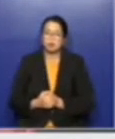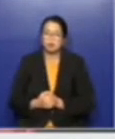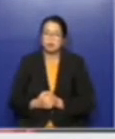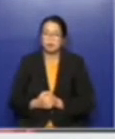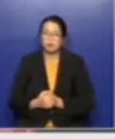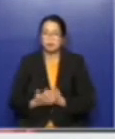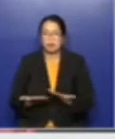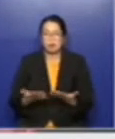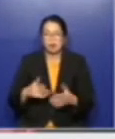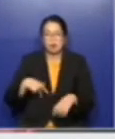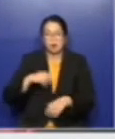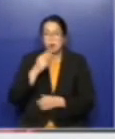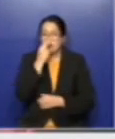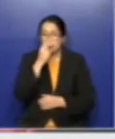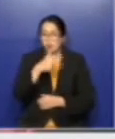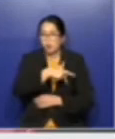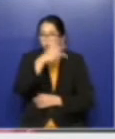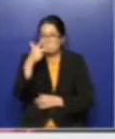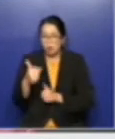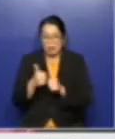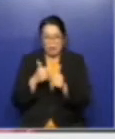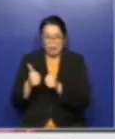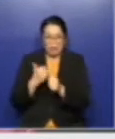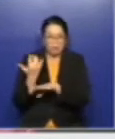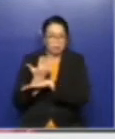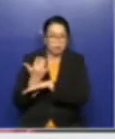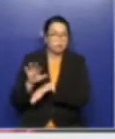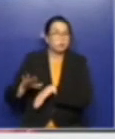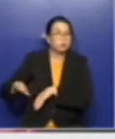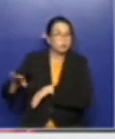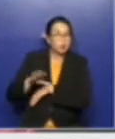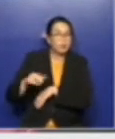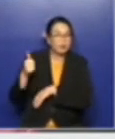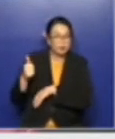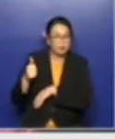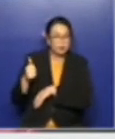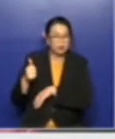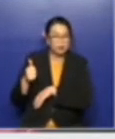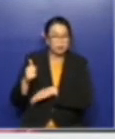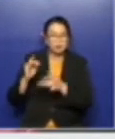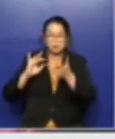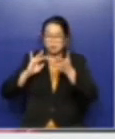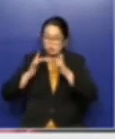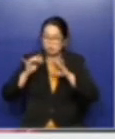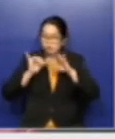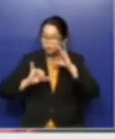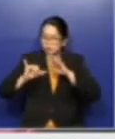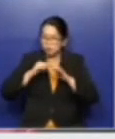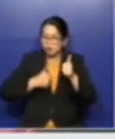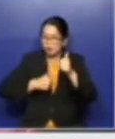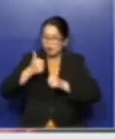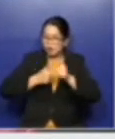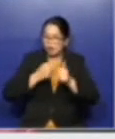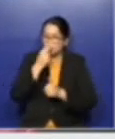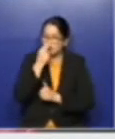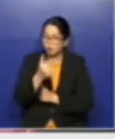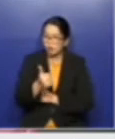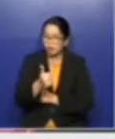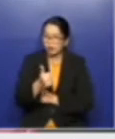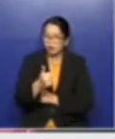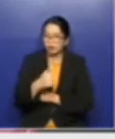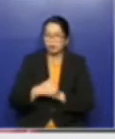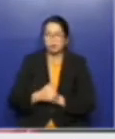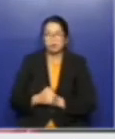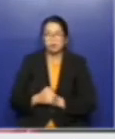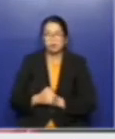การดูแข่งกับสื่อโซเชียลออนไลน์ได้หรือไม่และสามารถทะลุทะลวง